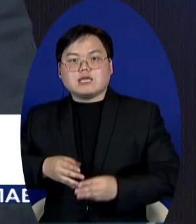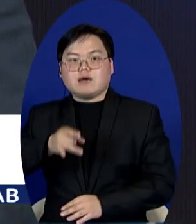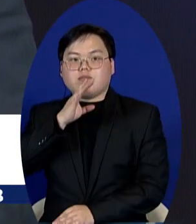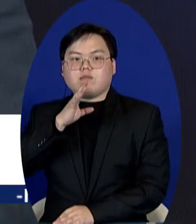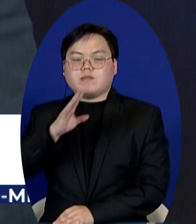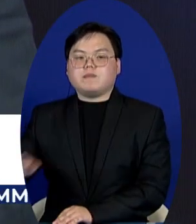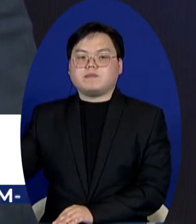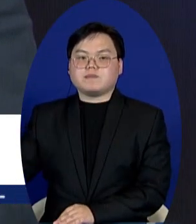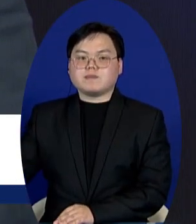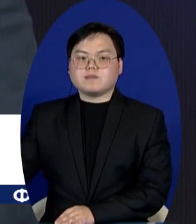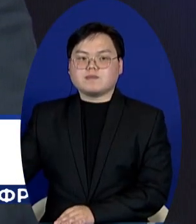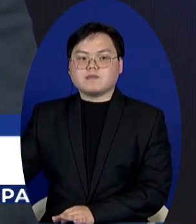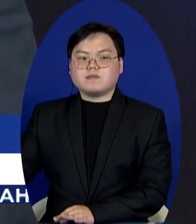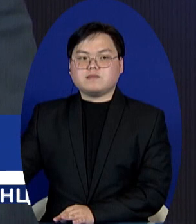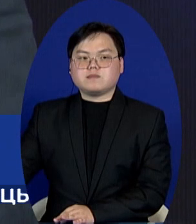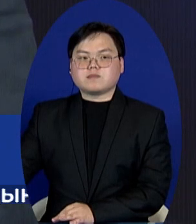Ямар байдлаар